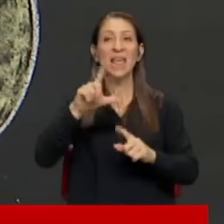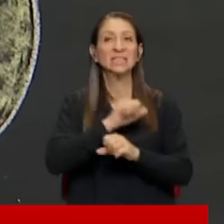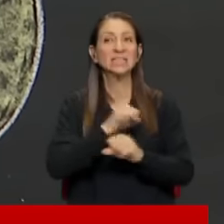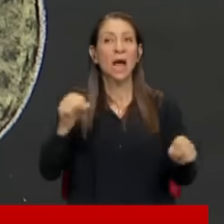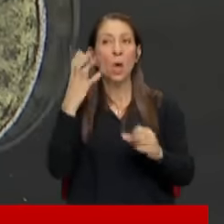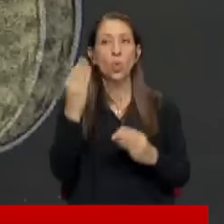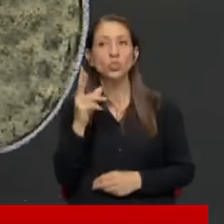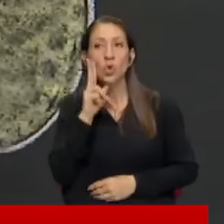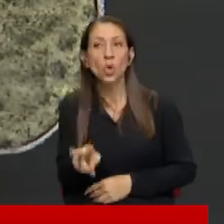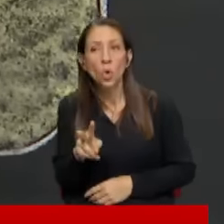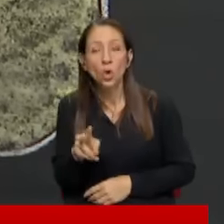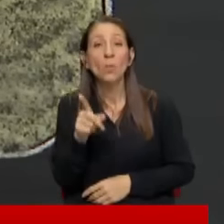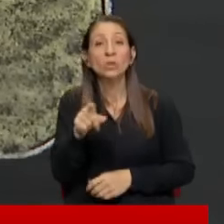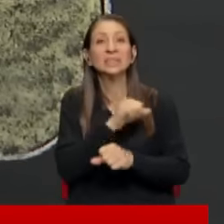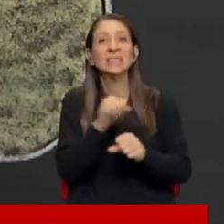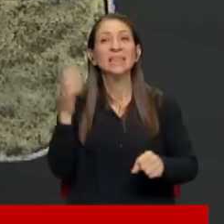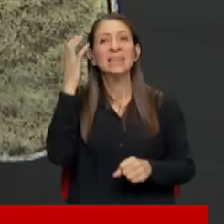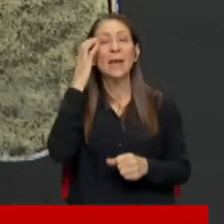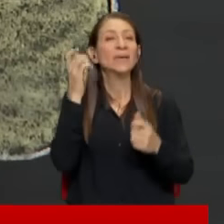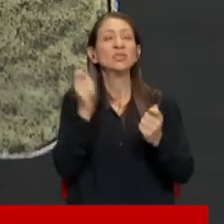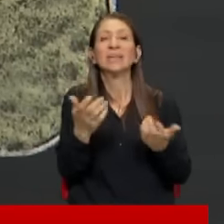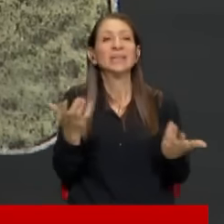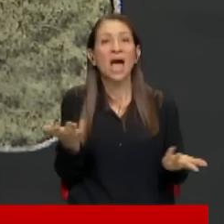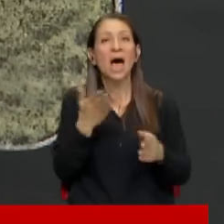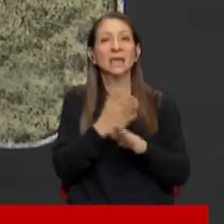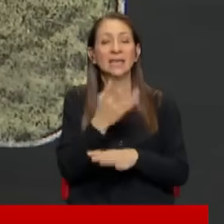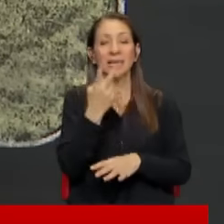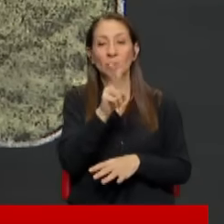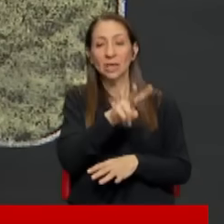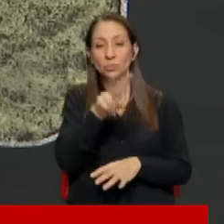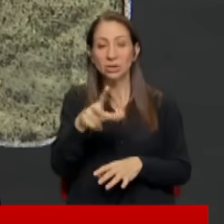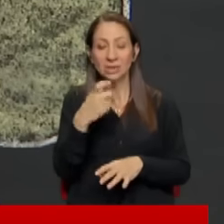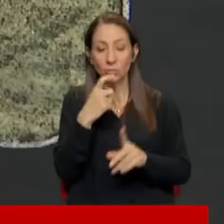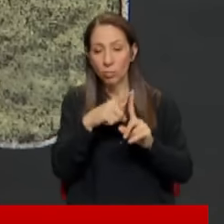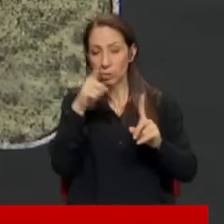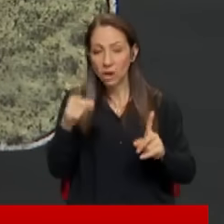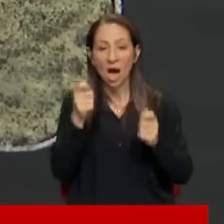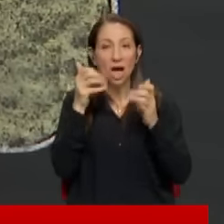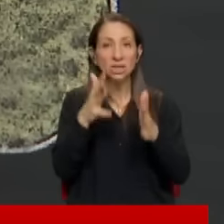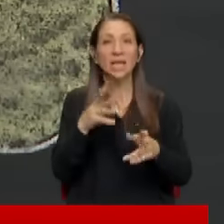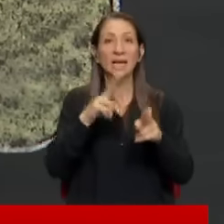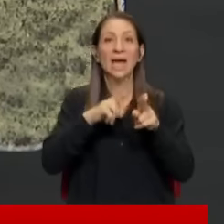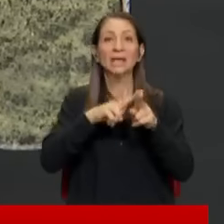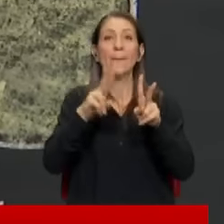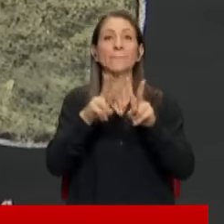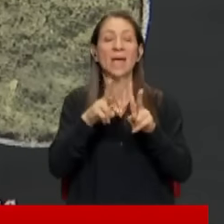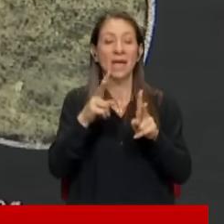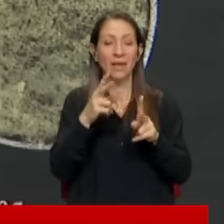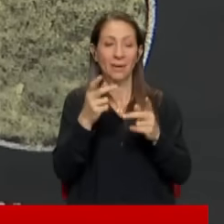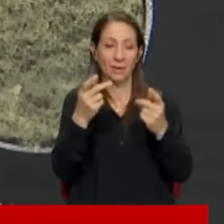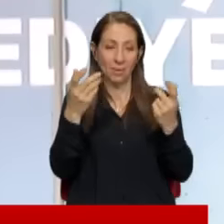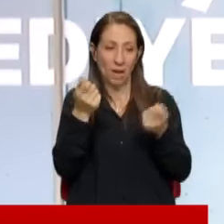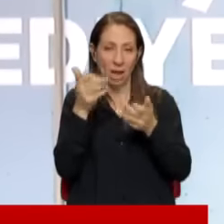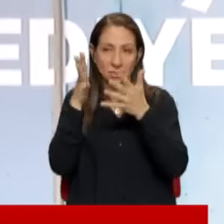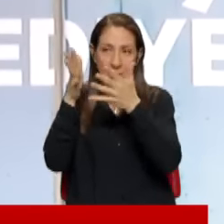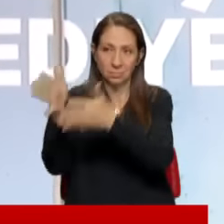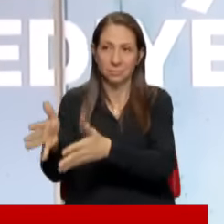zarar ettiğini öğrendik. Bu zararın temel gerekçesi aslında 2023 yılı boyunca harcanan kur korumalı mevduat hesaplarına ödenen